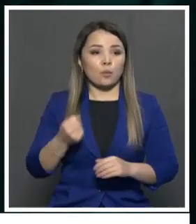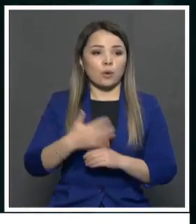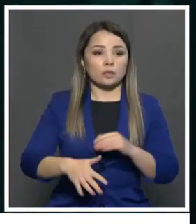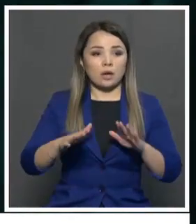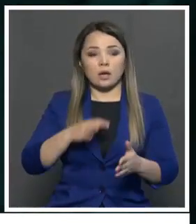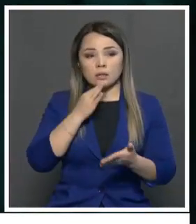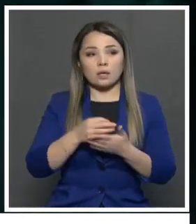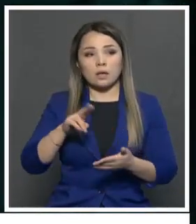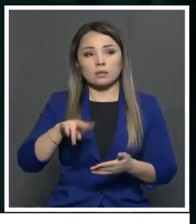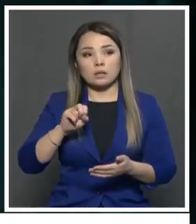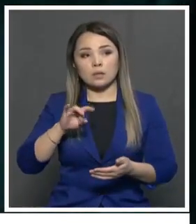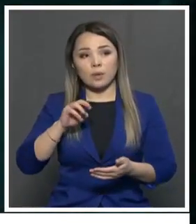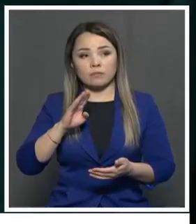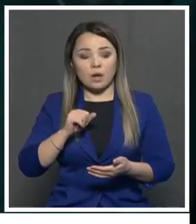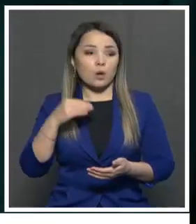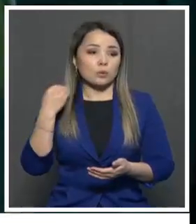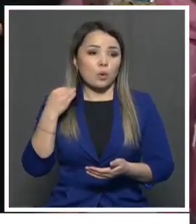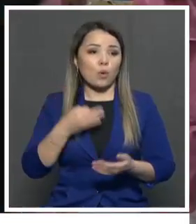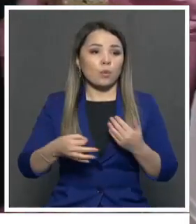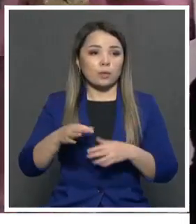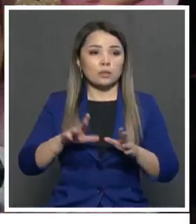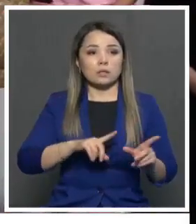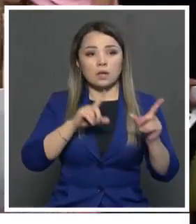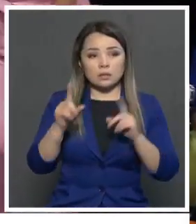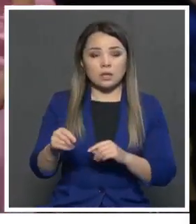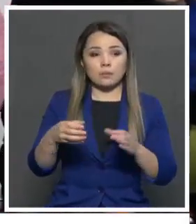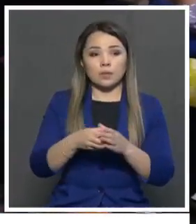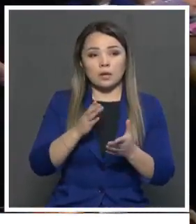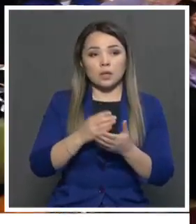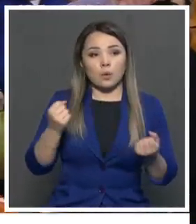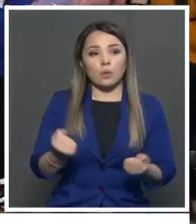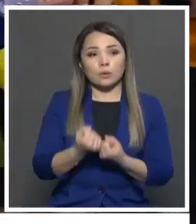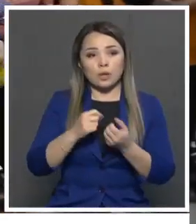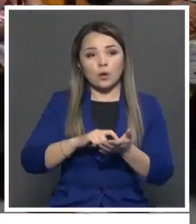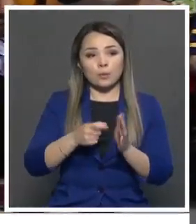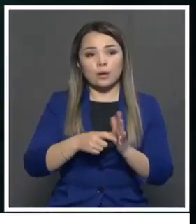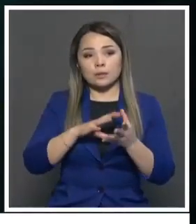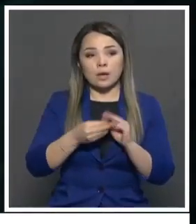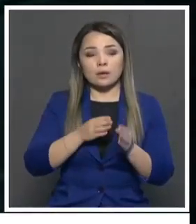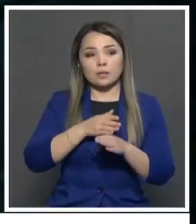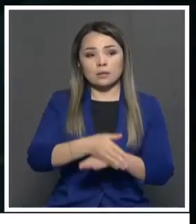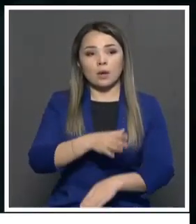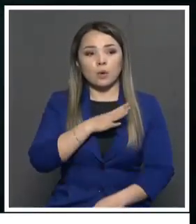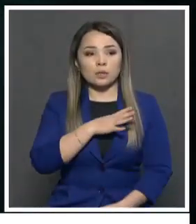болған. Дариға Назарбаева Түркістан облысындағы жұмыс сапары аясында инклюзияны қолдау кабинеттеріне де барды.